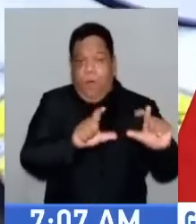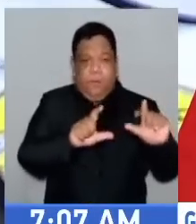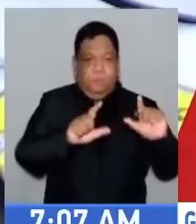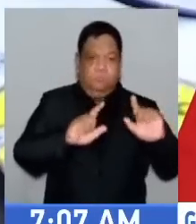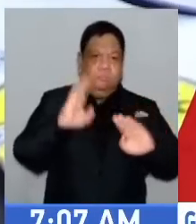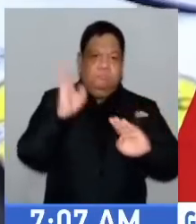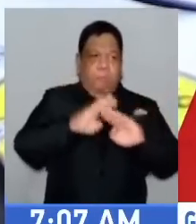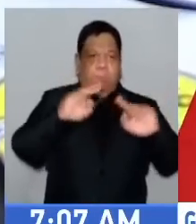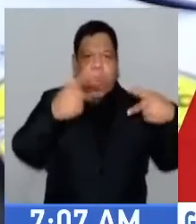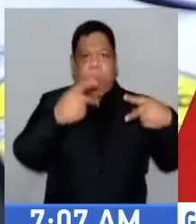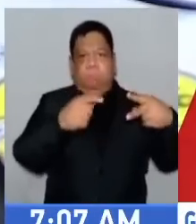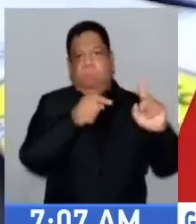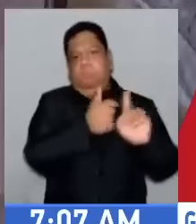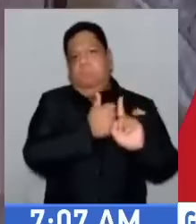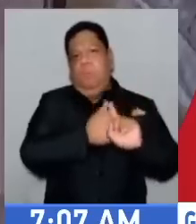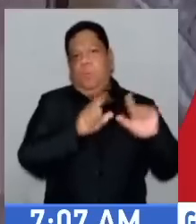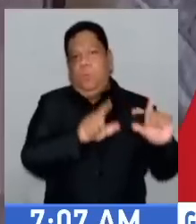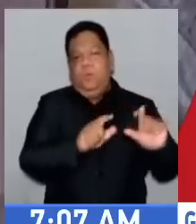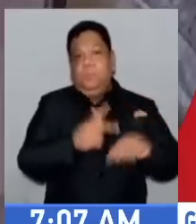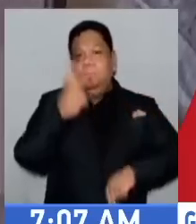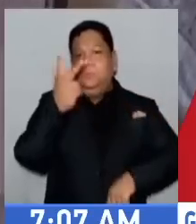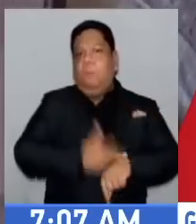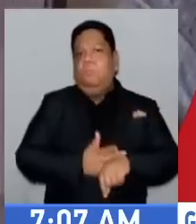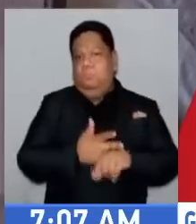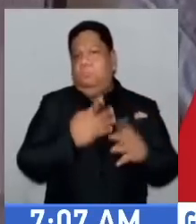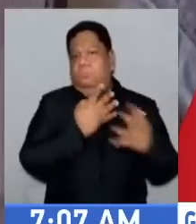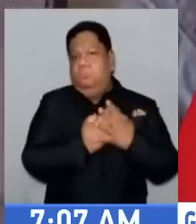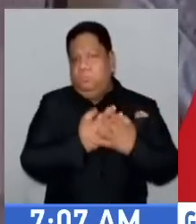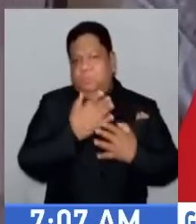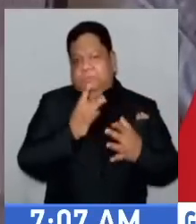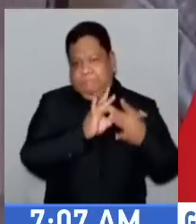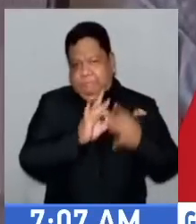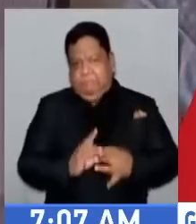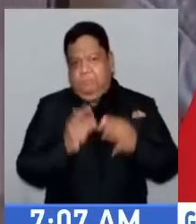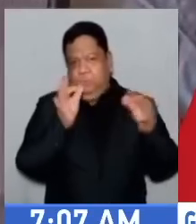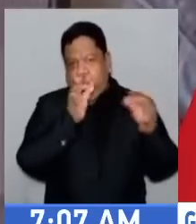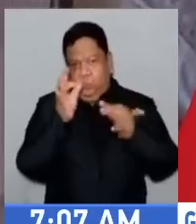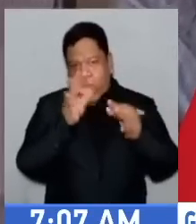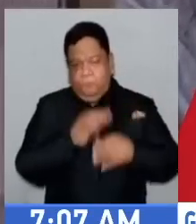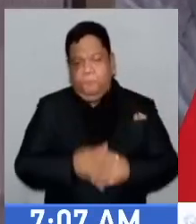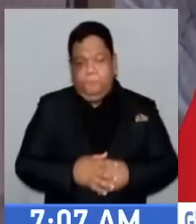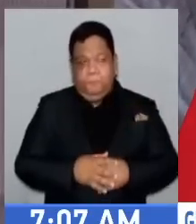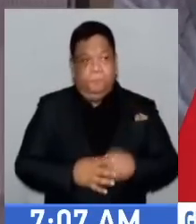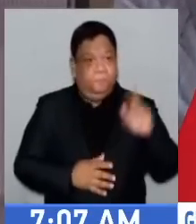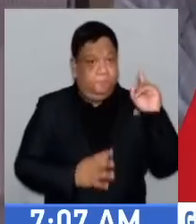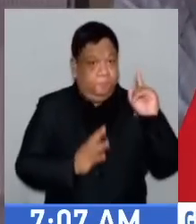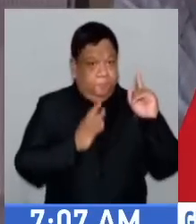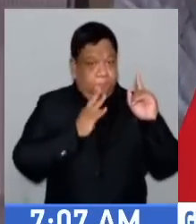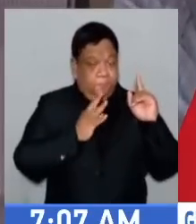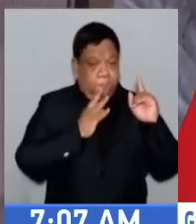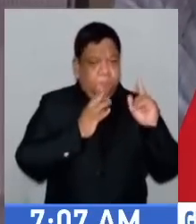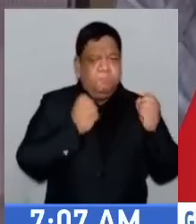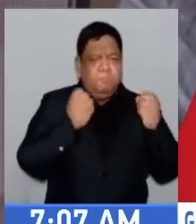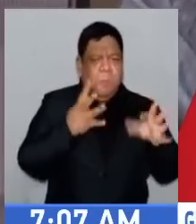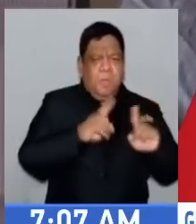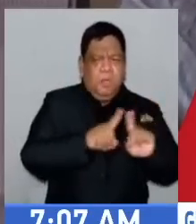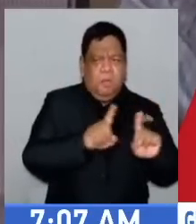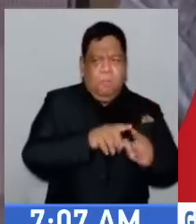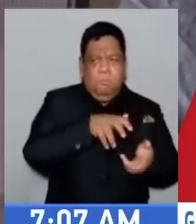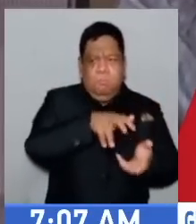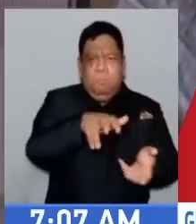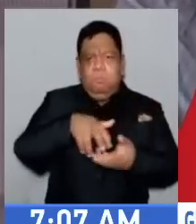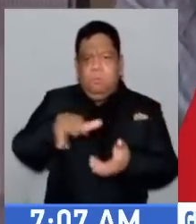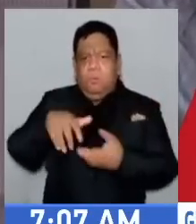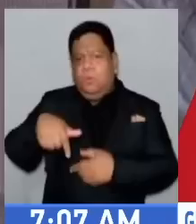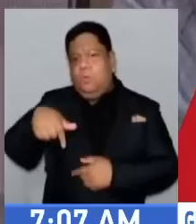na raw itong nakukulong dahil sa droga. Marami siyang binabagsakan dito sa Quezon City at sa nearby cities sa Metro Manila. At meron